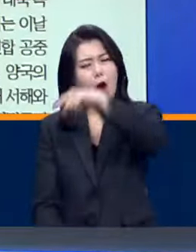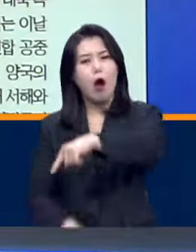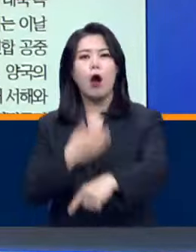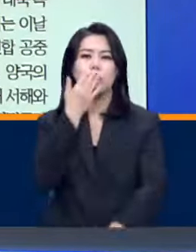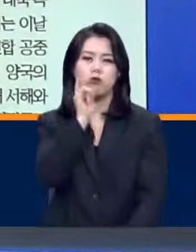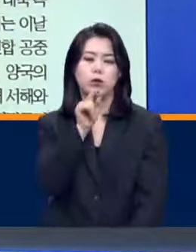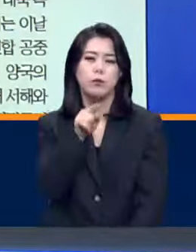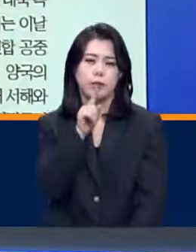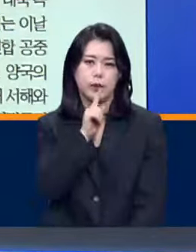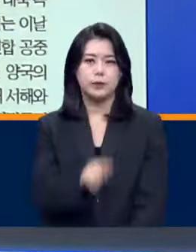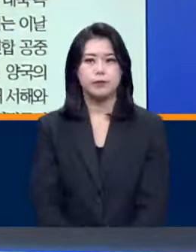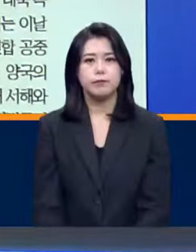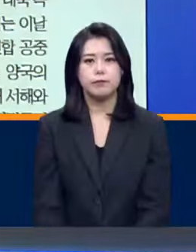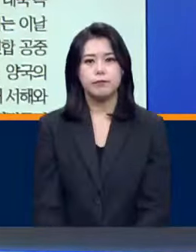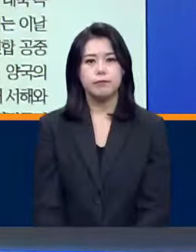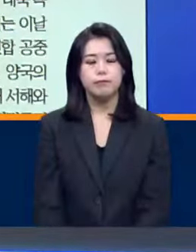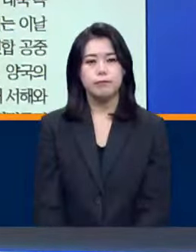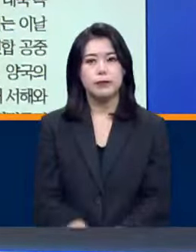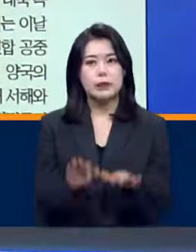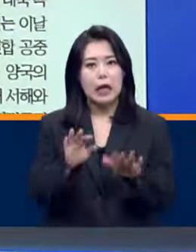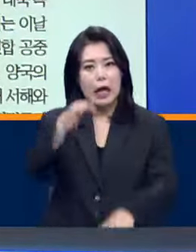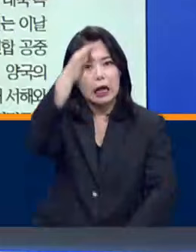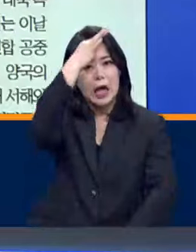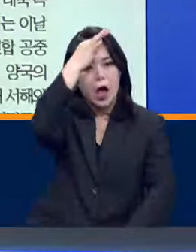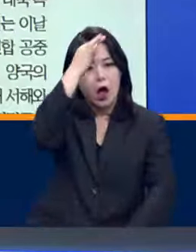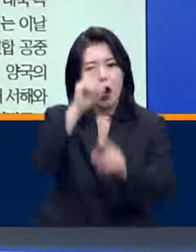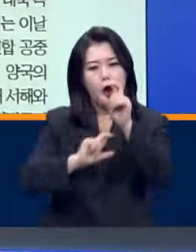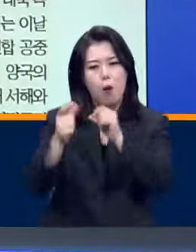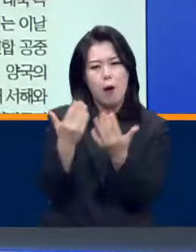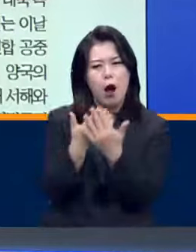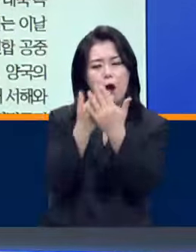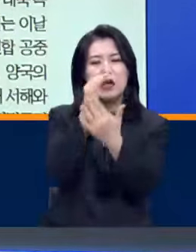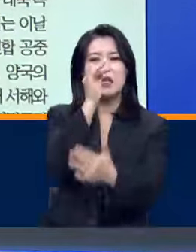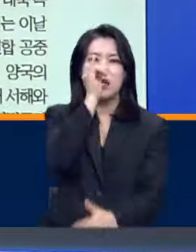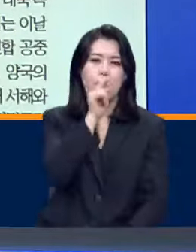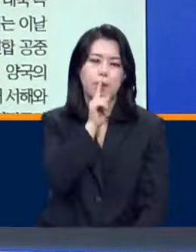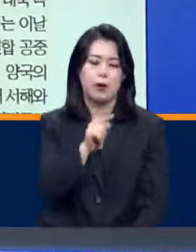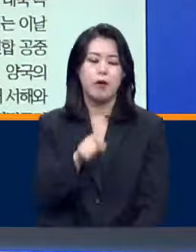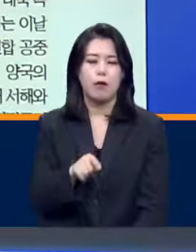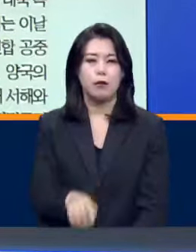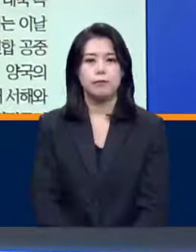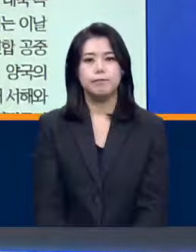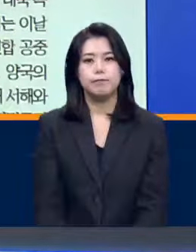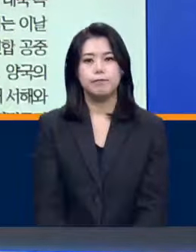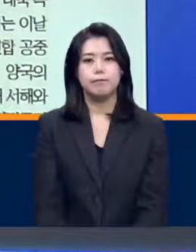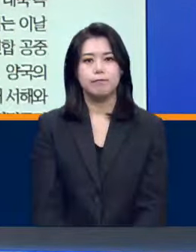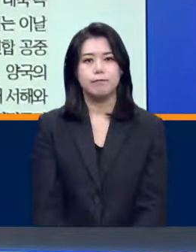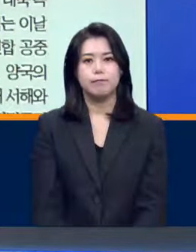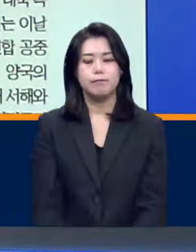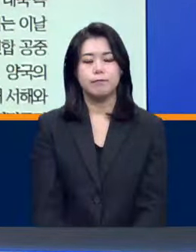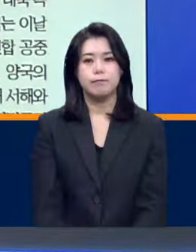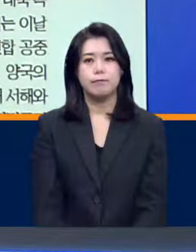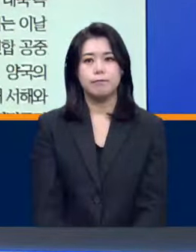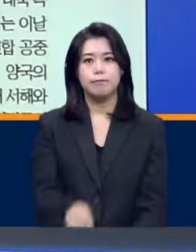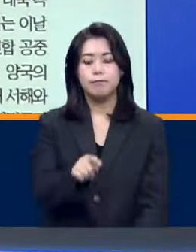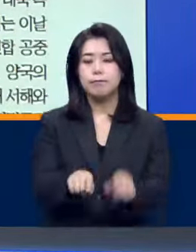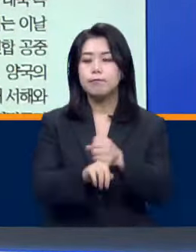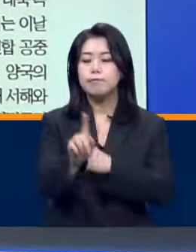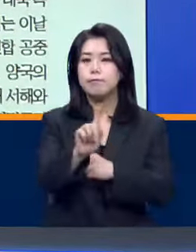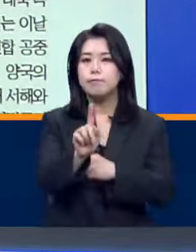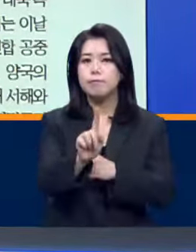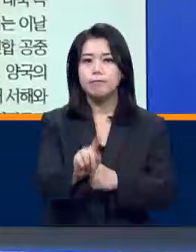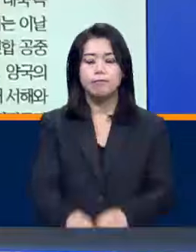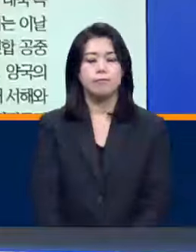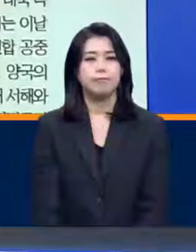그거를 사실상 기술적으로 한층 높혔다는게 관측이 된 겁니다이 얘기는 뭐냐